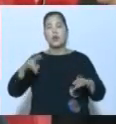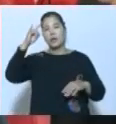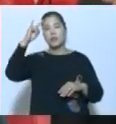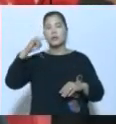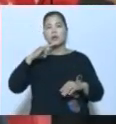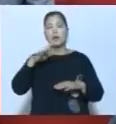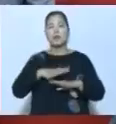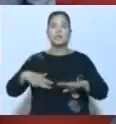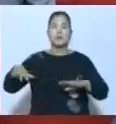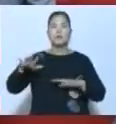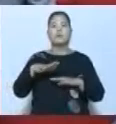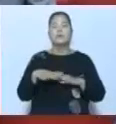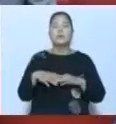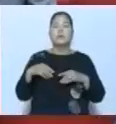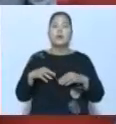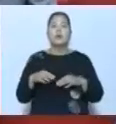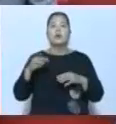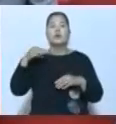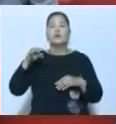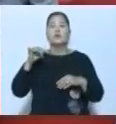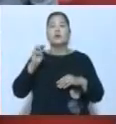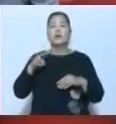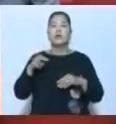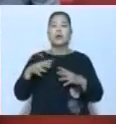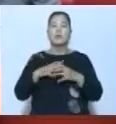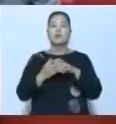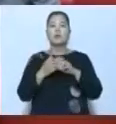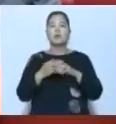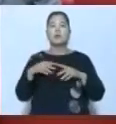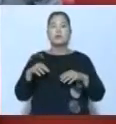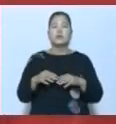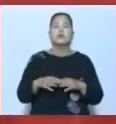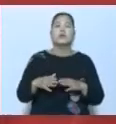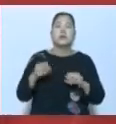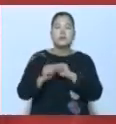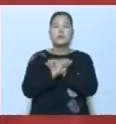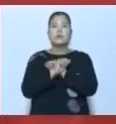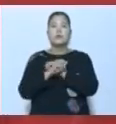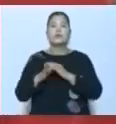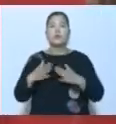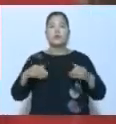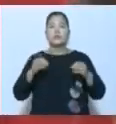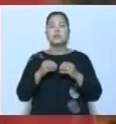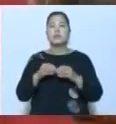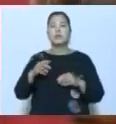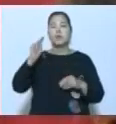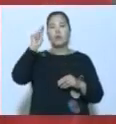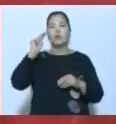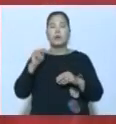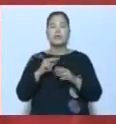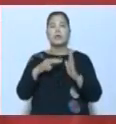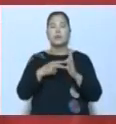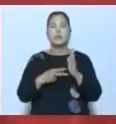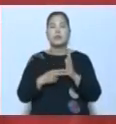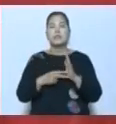есебінен демалады. Сондай-ақ Қарақия мен Түпқараған аудандарында шатырлы жазғы демалыс ұйымдастырылады. Оқу ордаларында мамандандырылған спорт үйірмелері де болады.